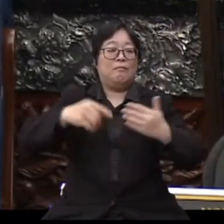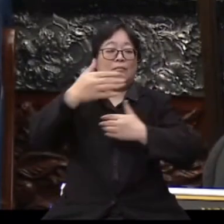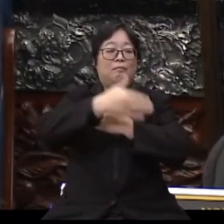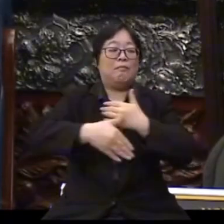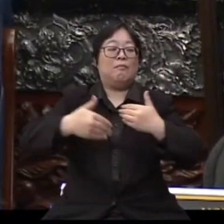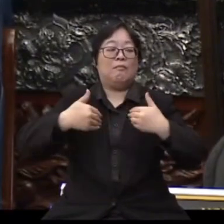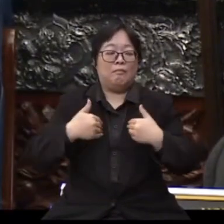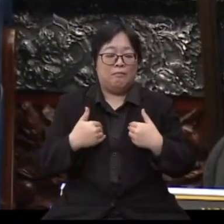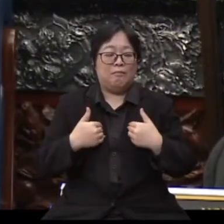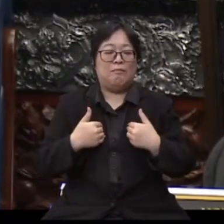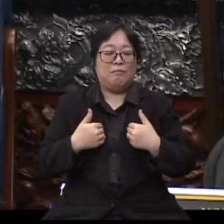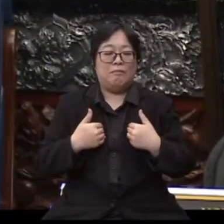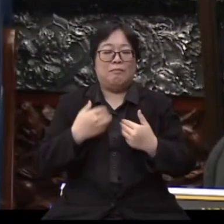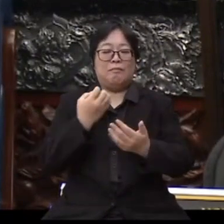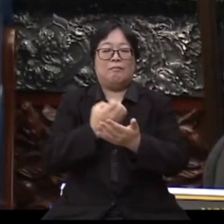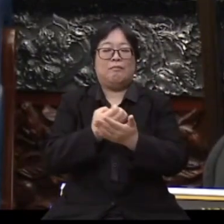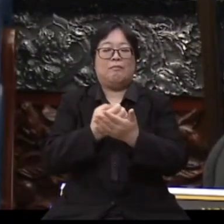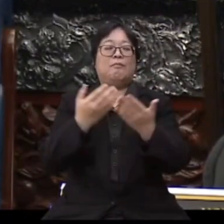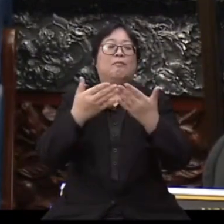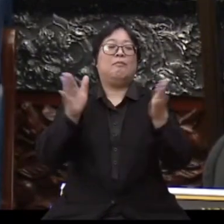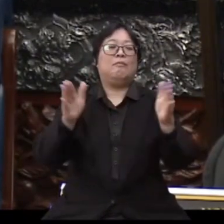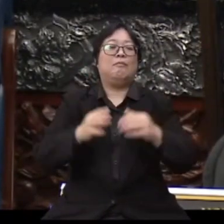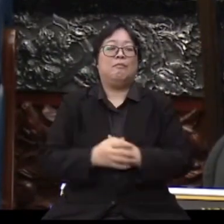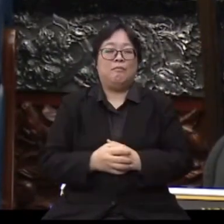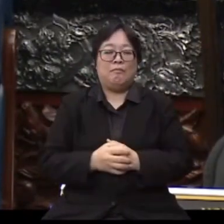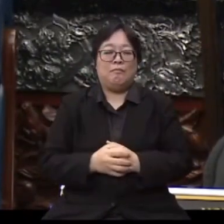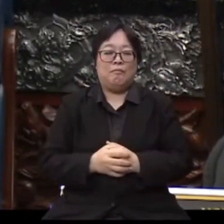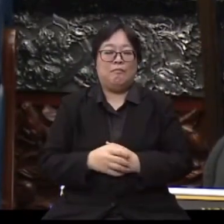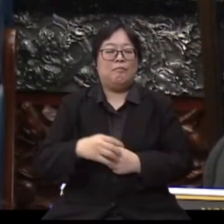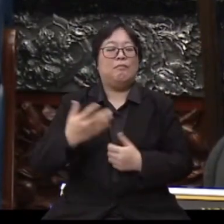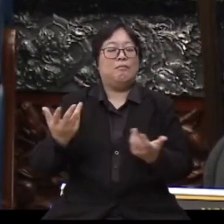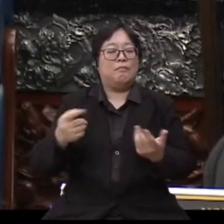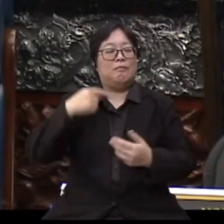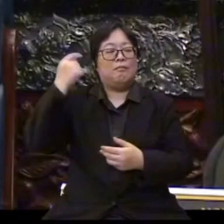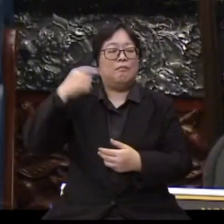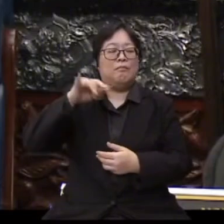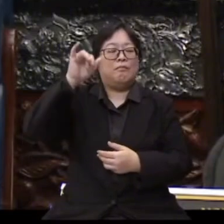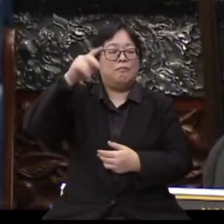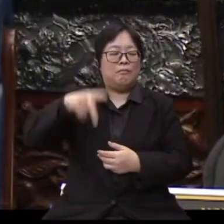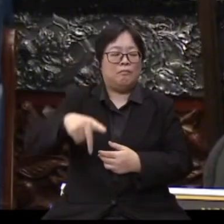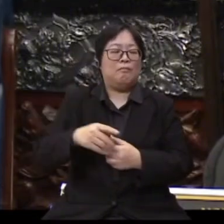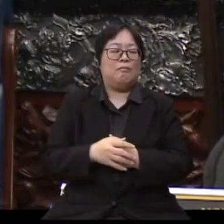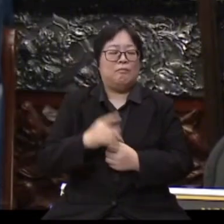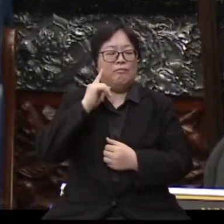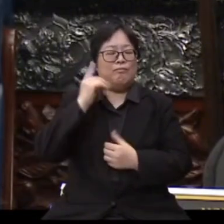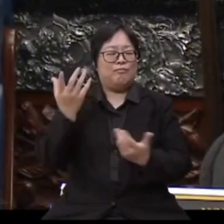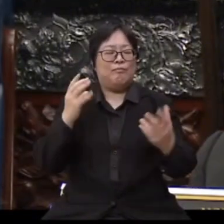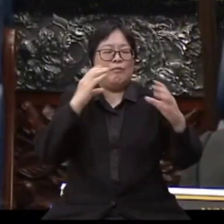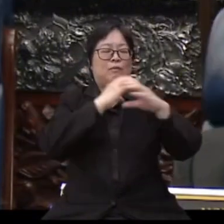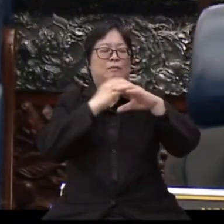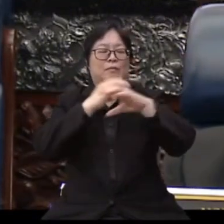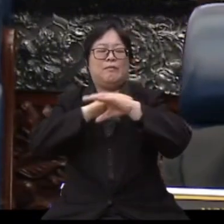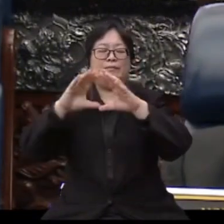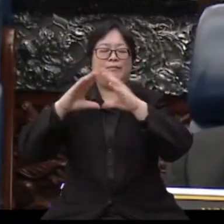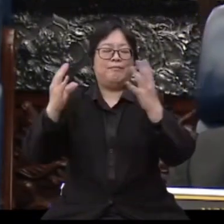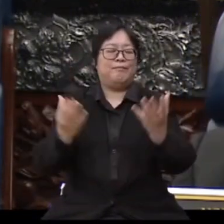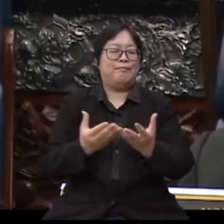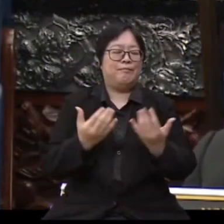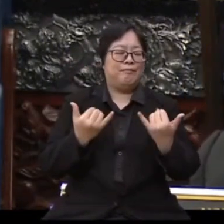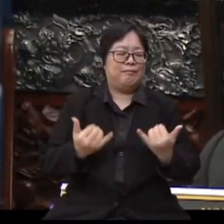yang mengamalkan ekonomi terbuka. Oleh itu, Puan Yang Dipertua, mengambil kira cabaran global